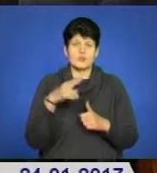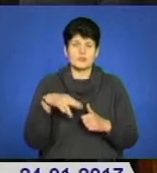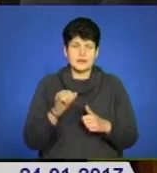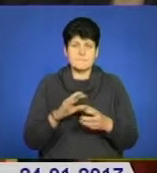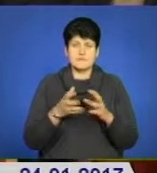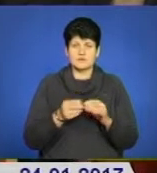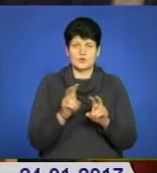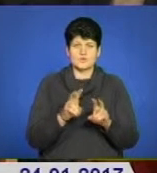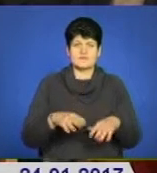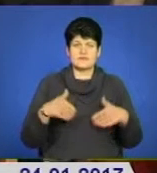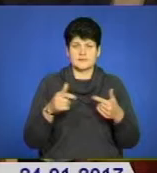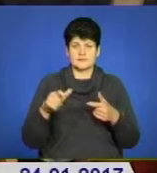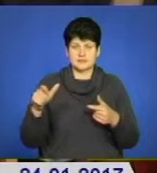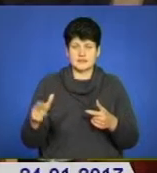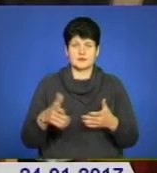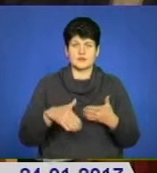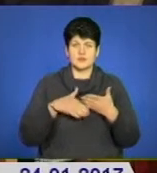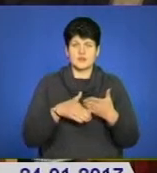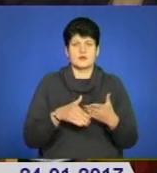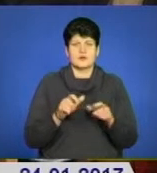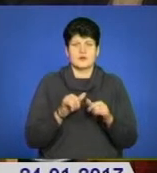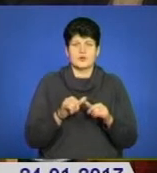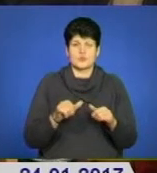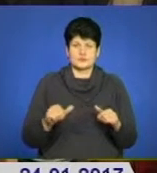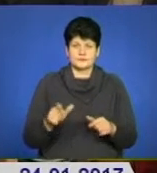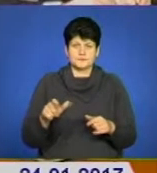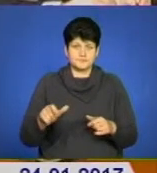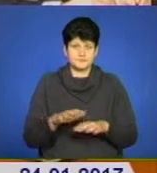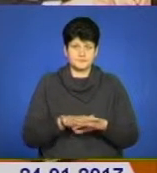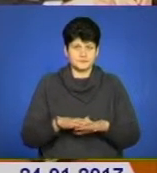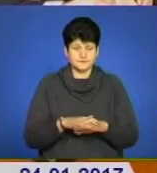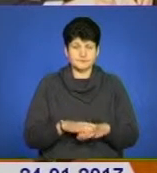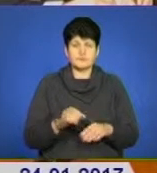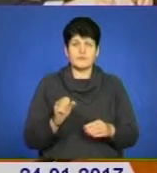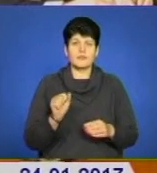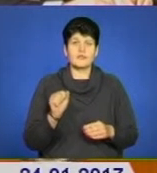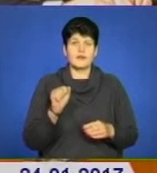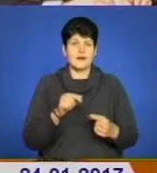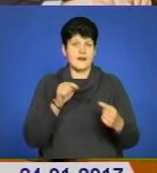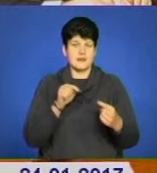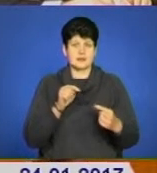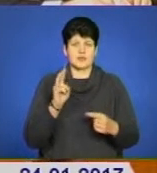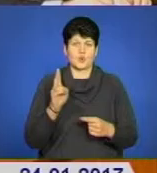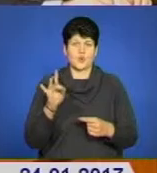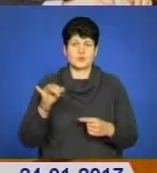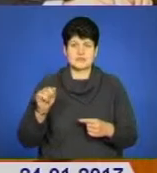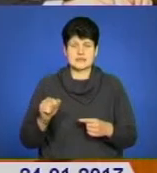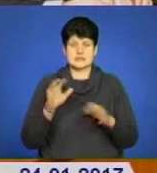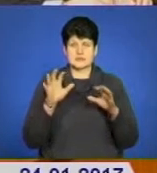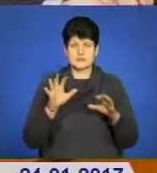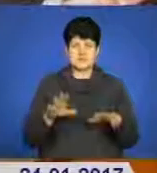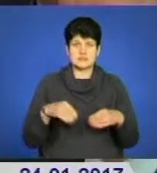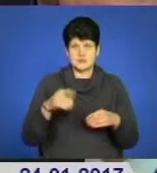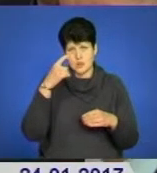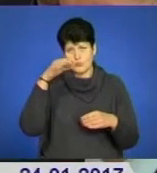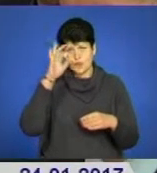звернень громадян, сприяння розвитку громадянського суспільства і головне питання – антикорупційне законодавство. За даними поліції